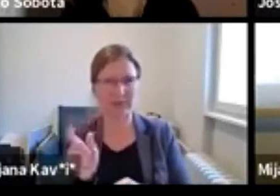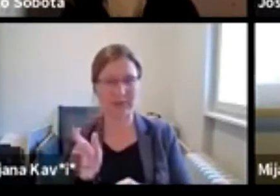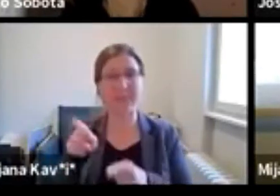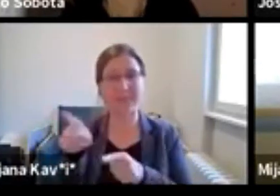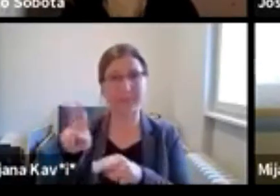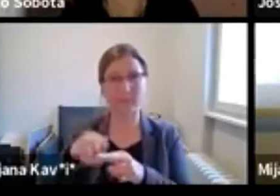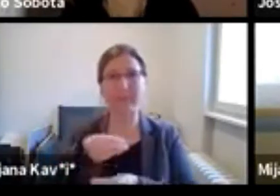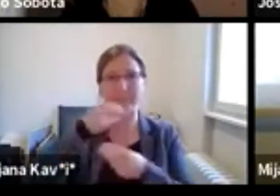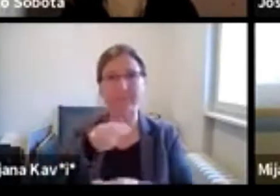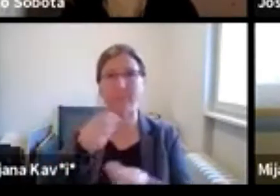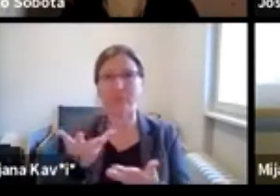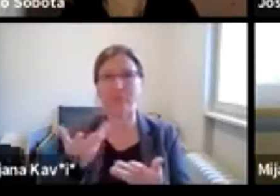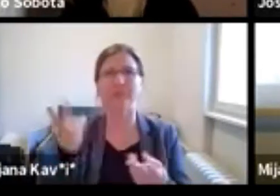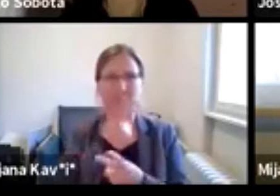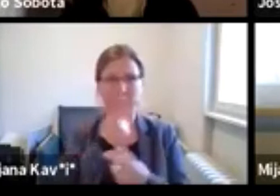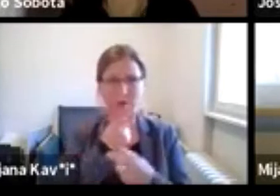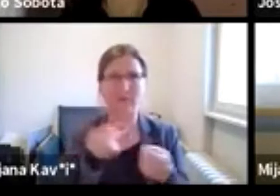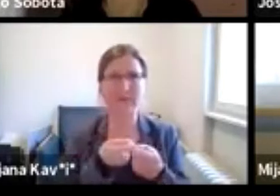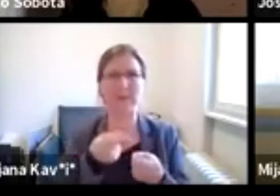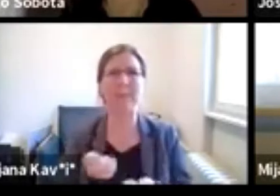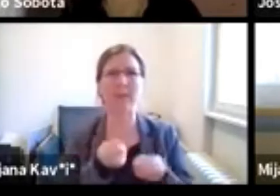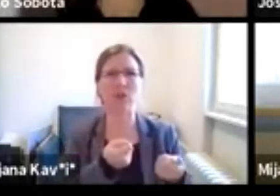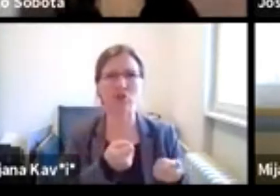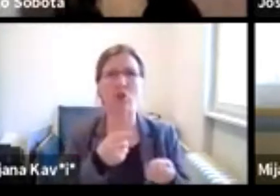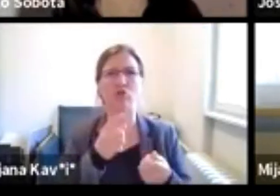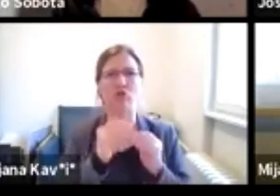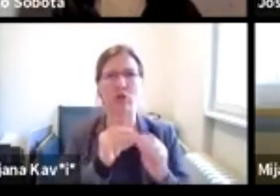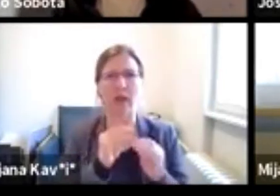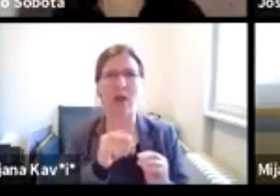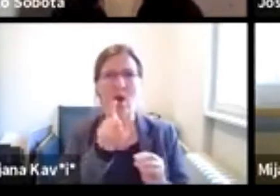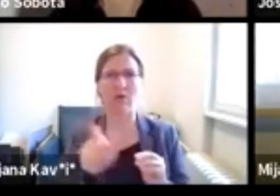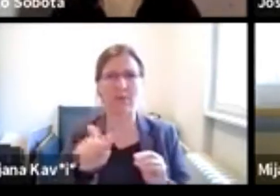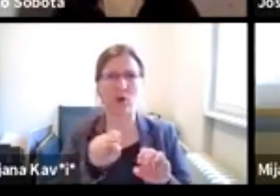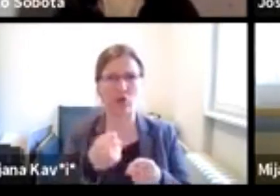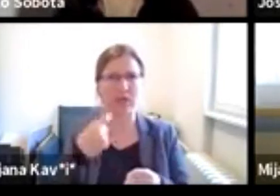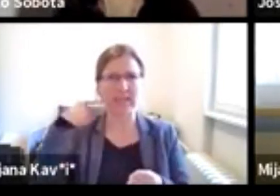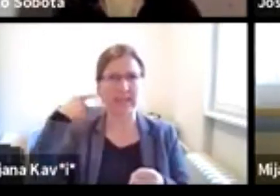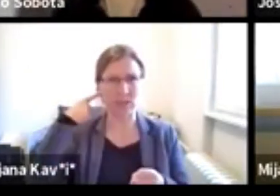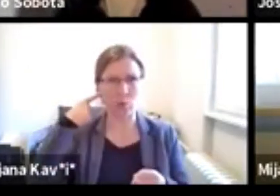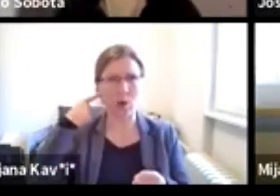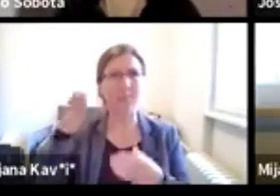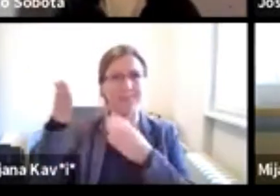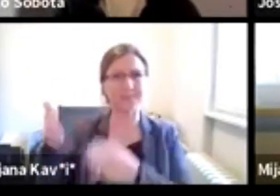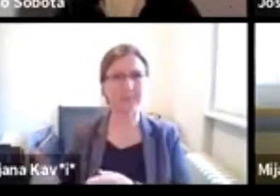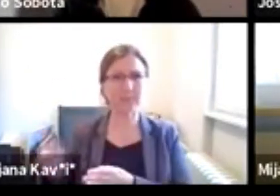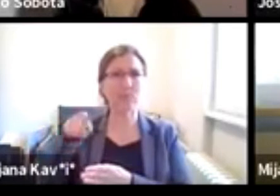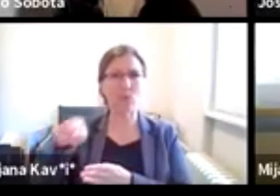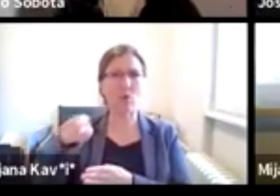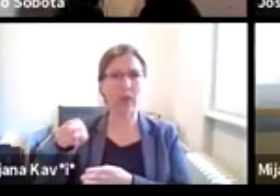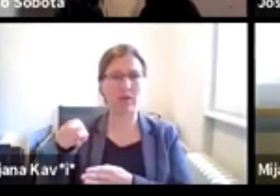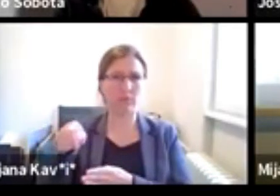reći, a o čemu, nego o poteškoćama osoba oštećena sluha. Ona to...